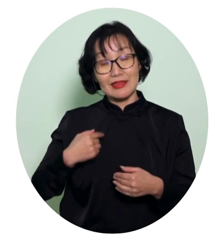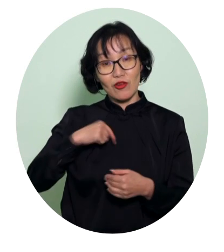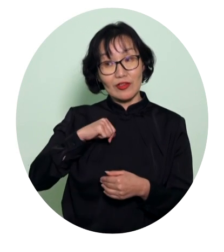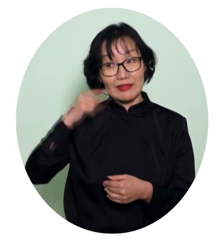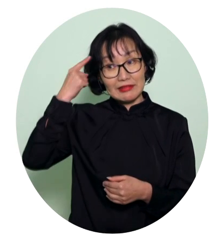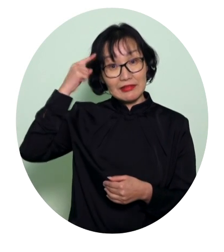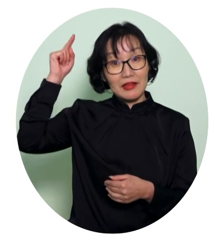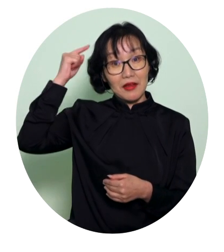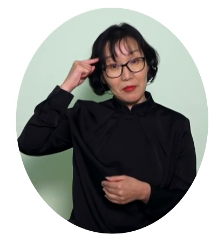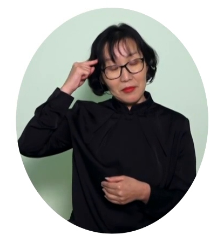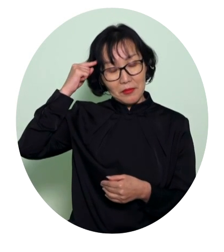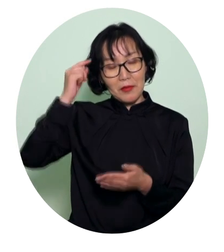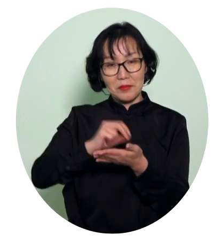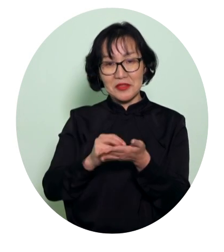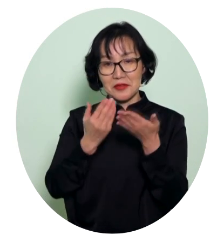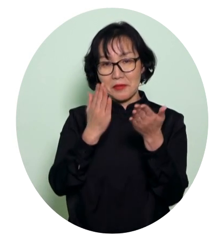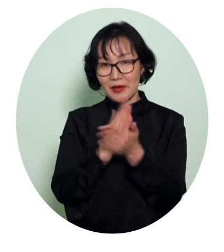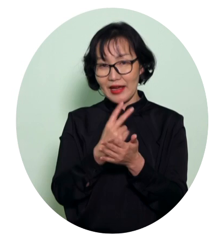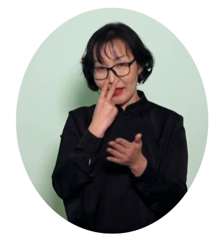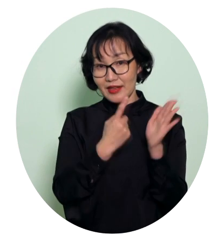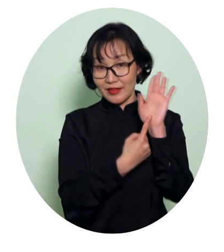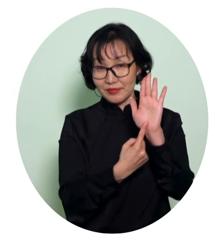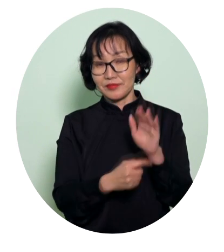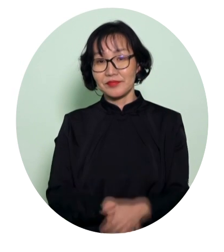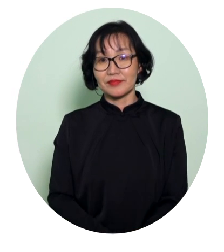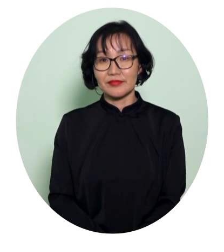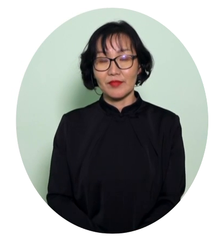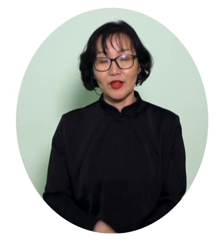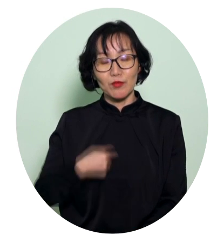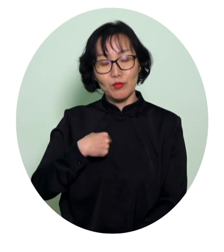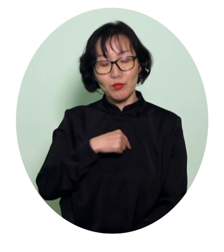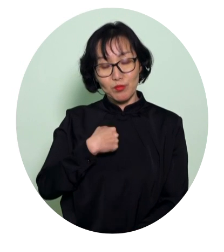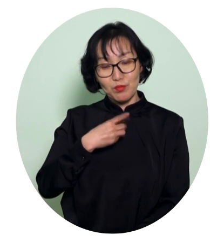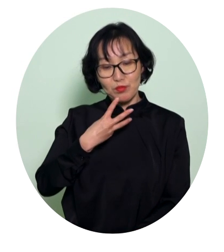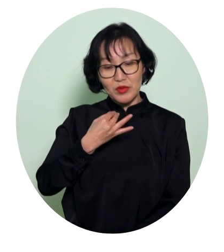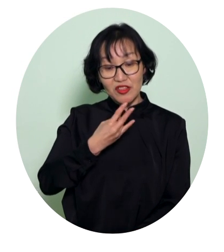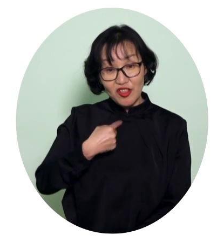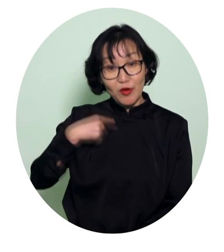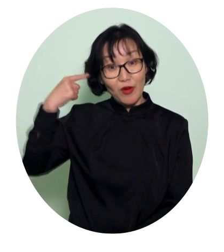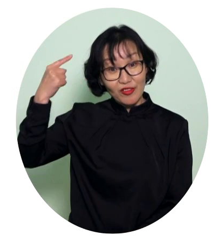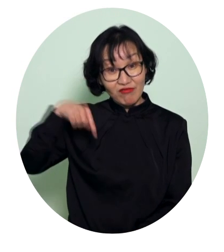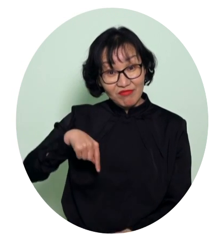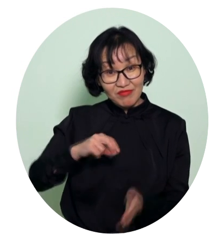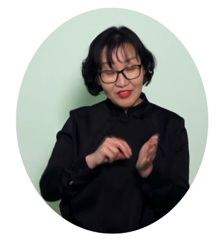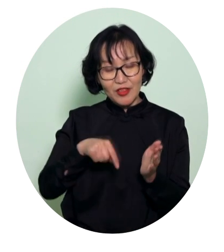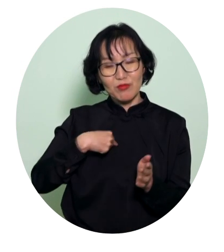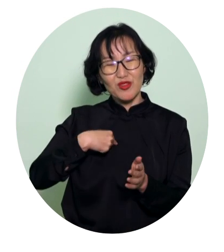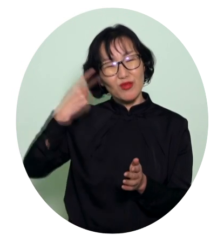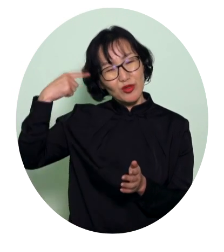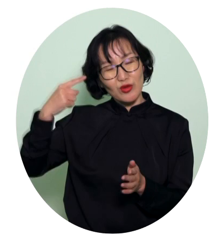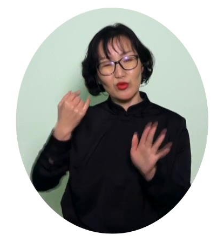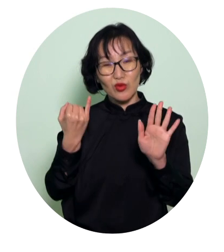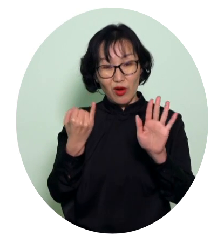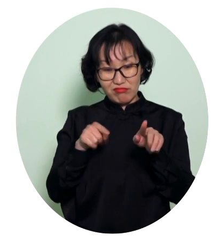Багш нь бас санаа авахаар бодлыг бичсэн байгаа. За миний бодлоор гэж яагаад бичсэн байгаа. Миний бодлоор